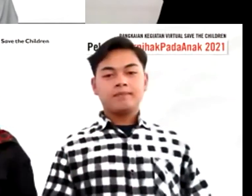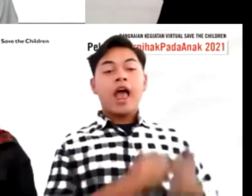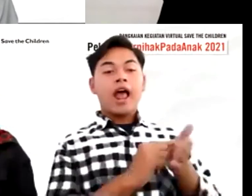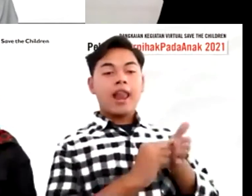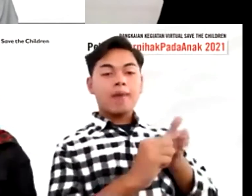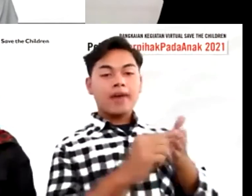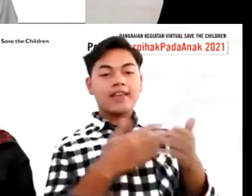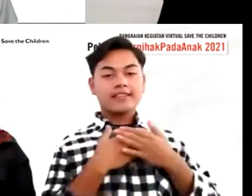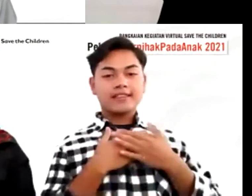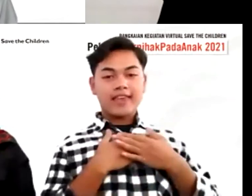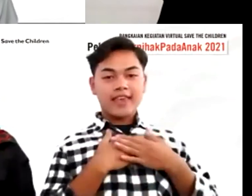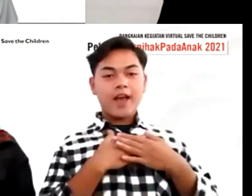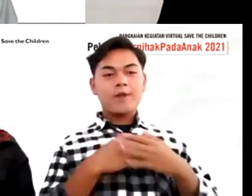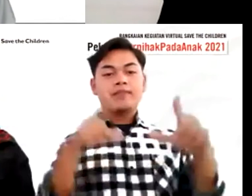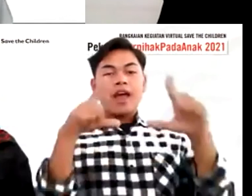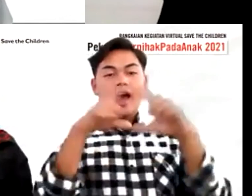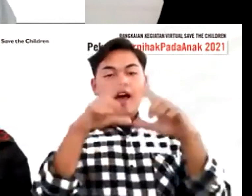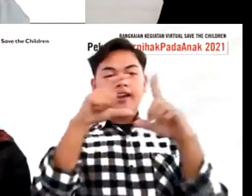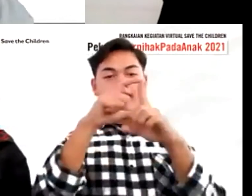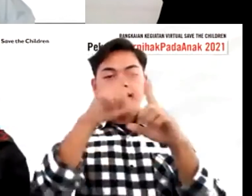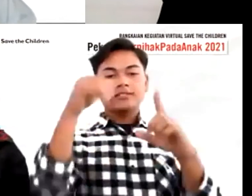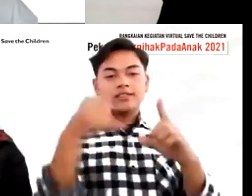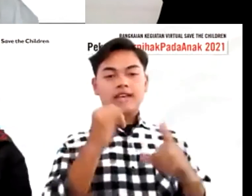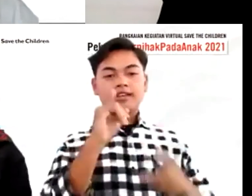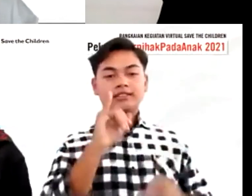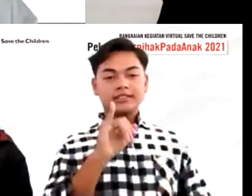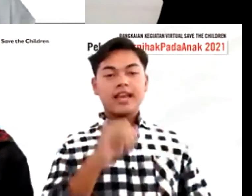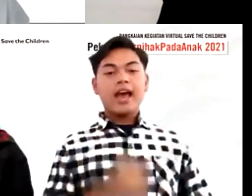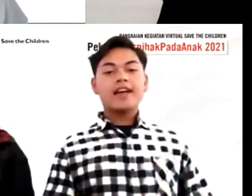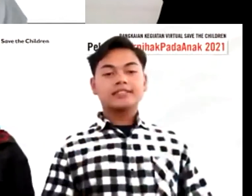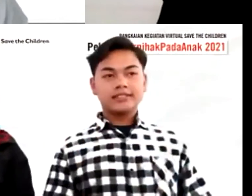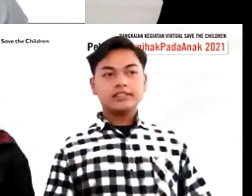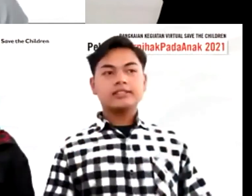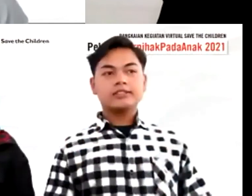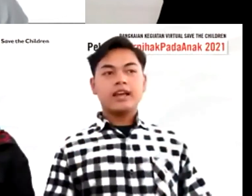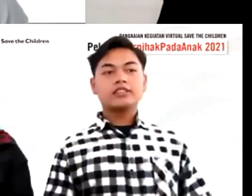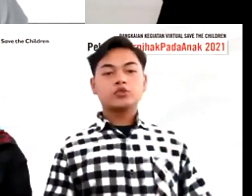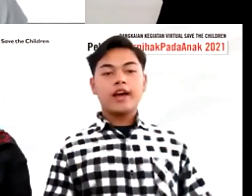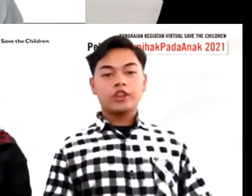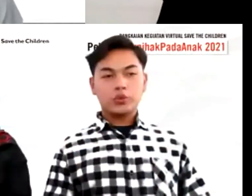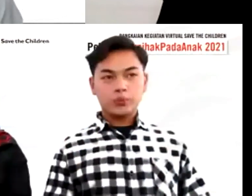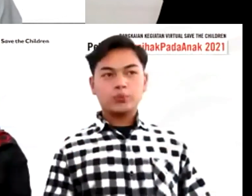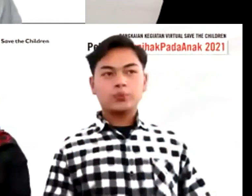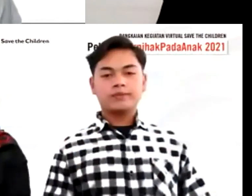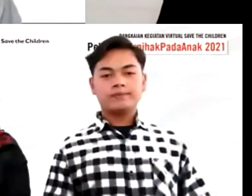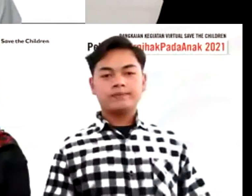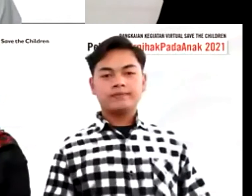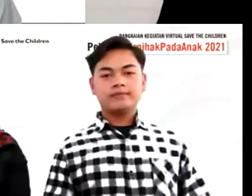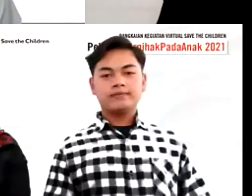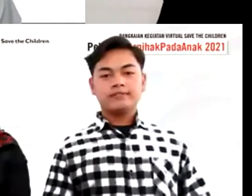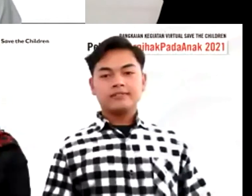Assalamualaikum warahmatullahi wabarakatuh. Waalaikumsalam. Perkenalkan, nama saya Aji.